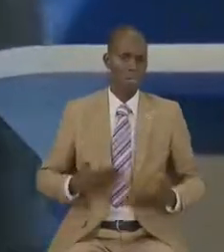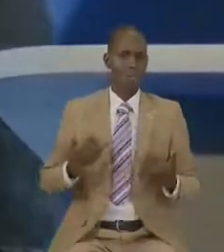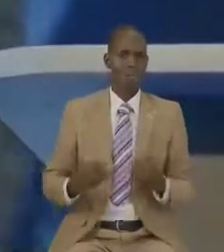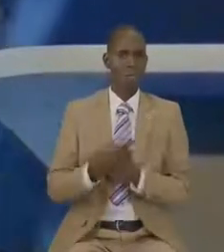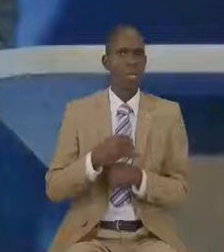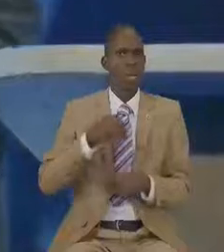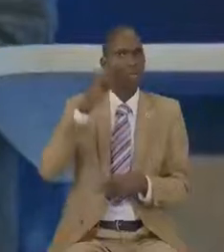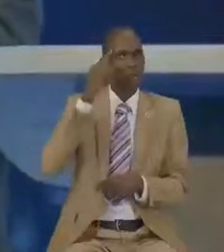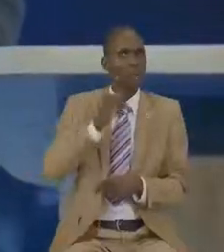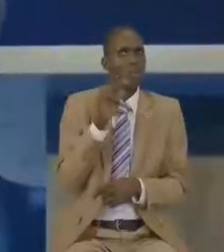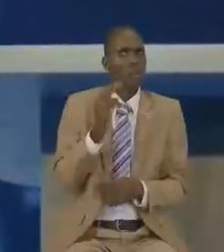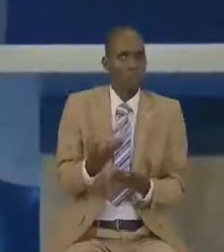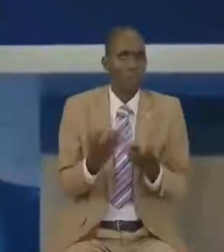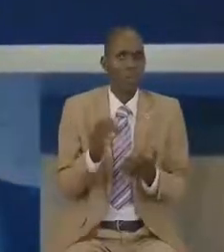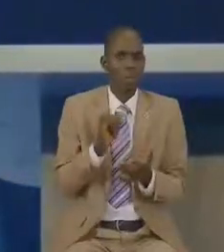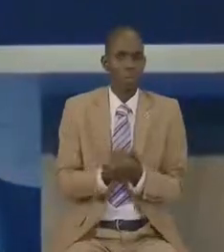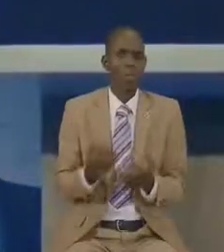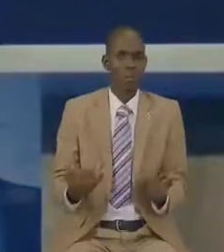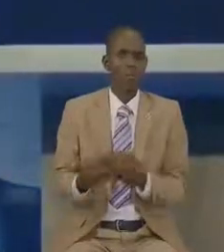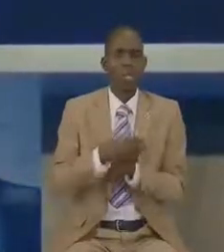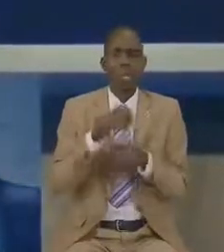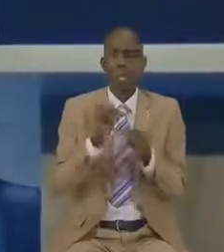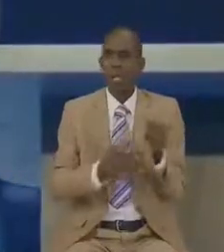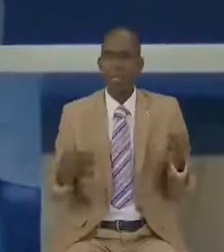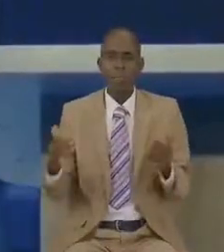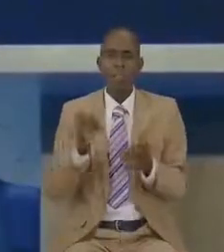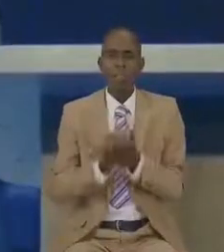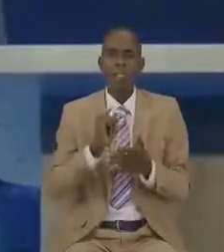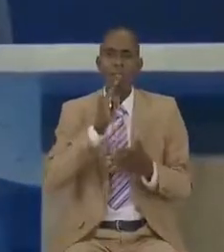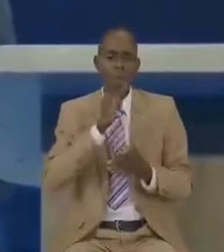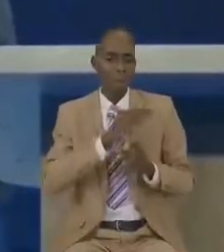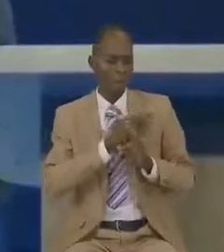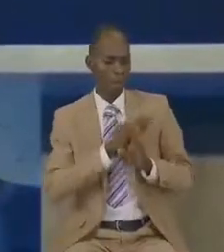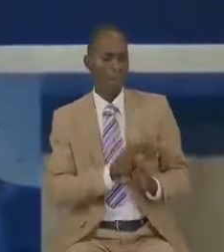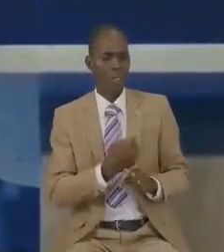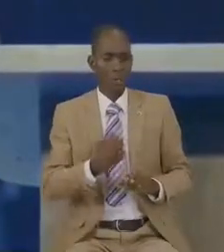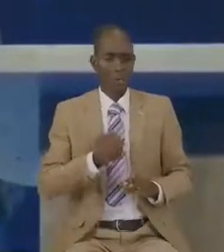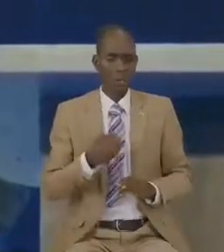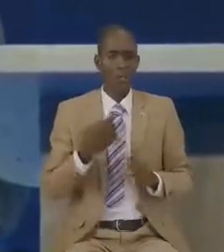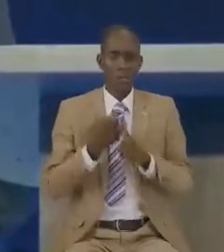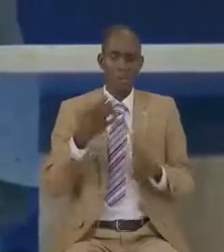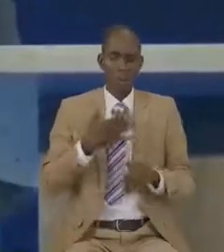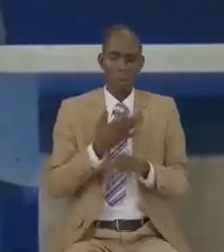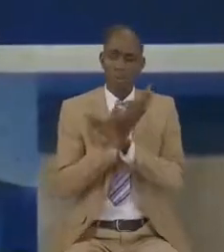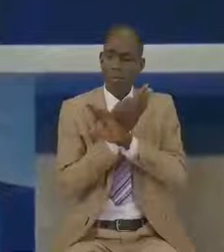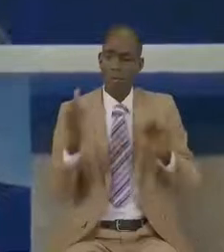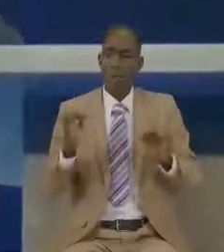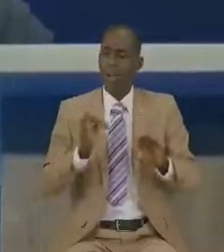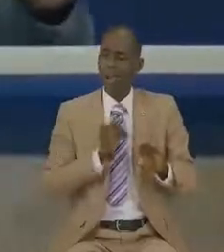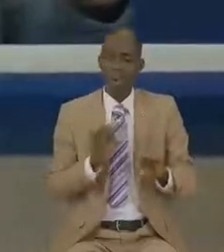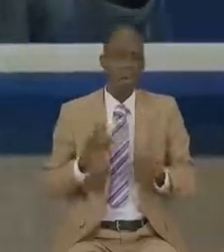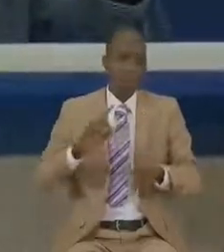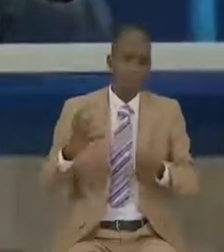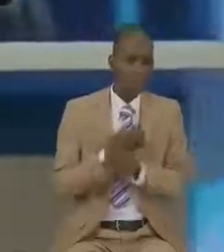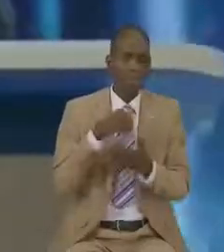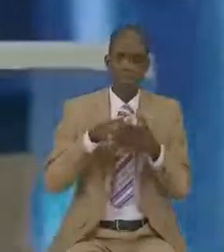aujourd'hui. Tout ce qui s'interpose entre moi et ma liberté, je vais m'en débarrasser.